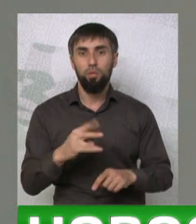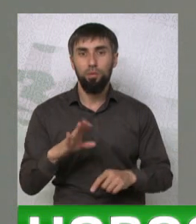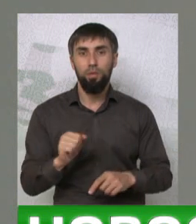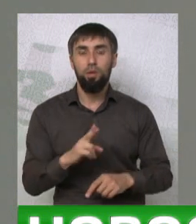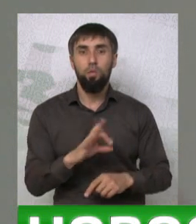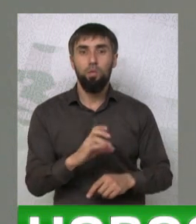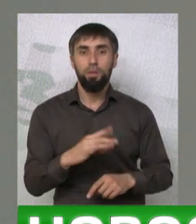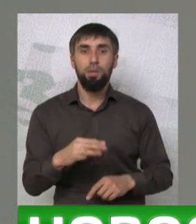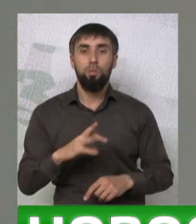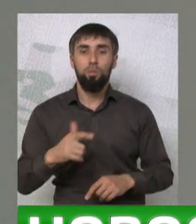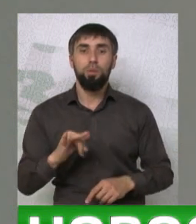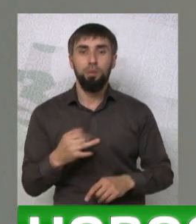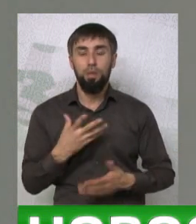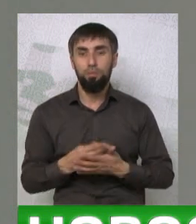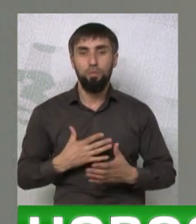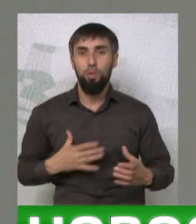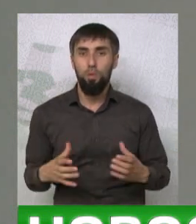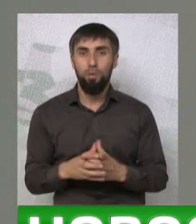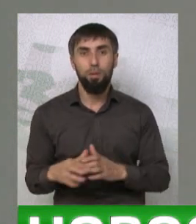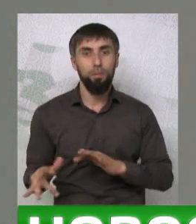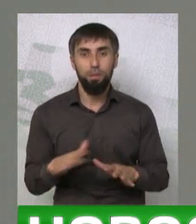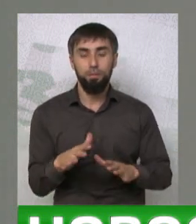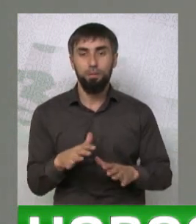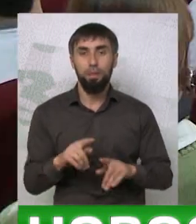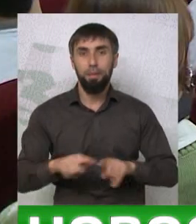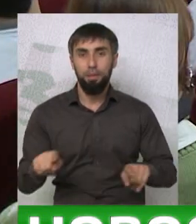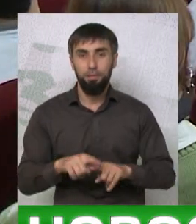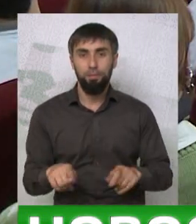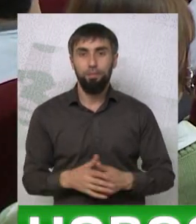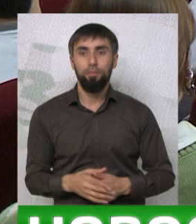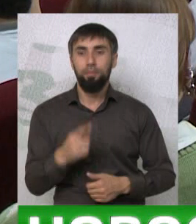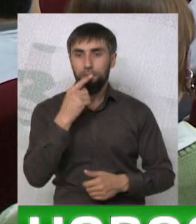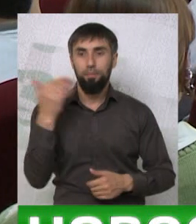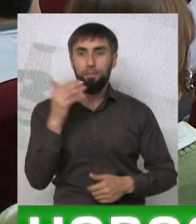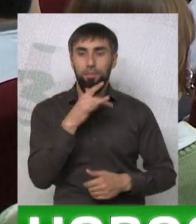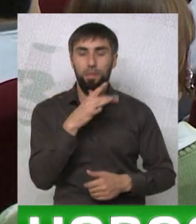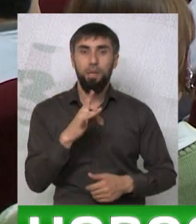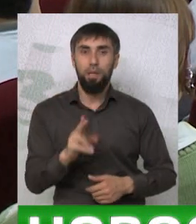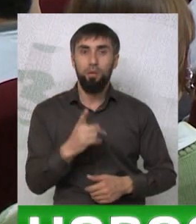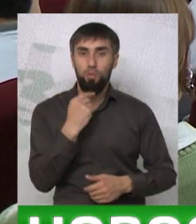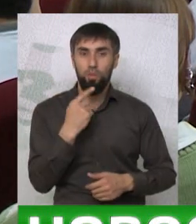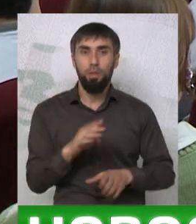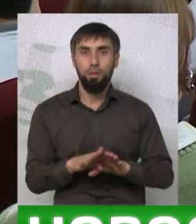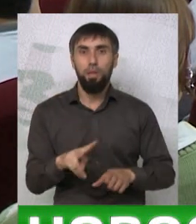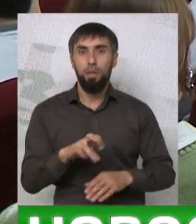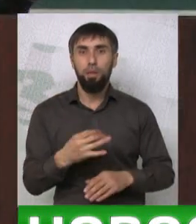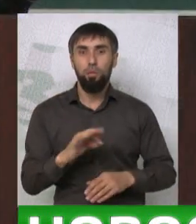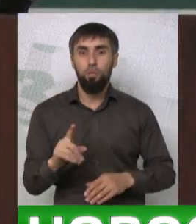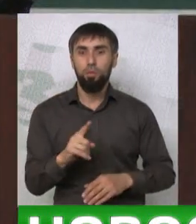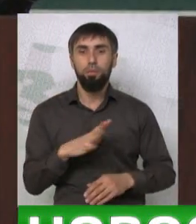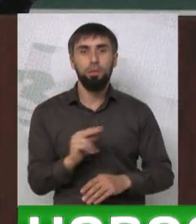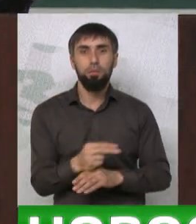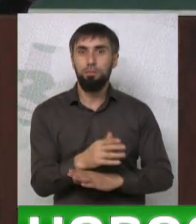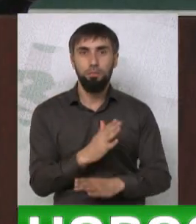мозга, и наше комплексное мероприятие включает и просветительские лекции. До недавнего времени рак крови, то есть лейкоз, был